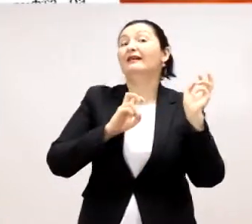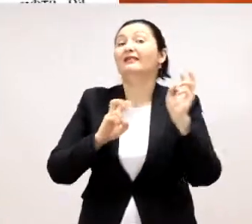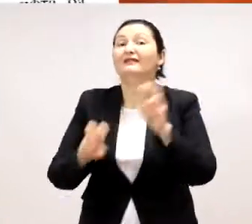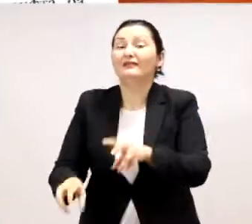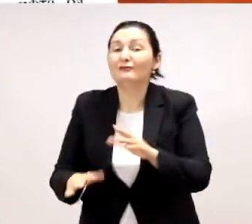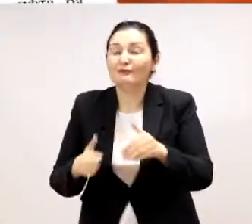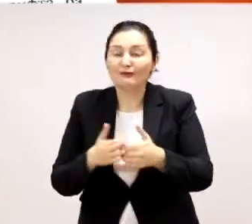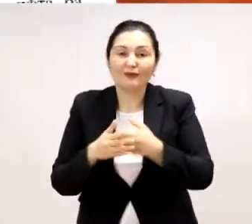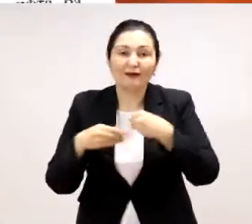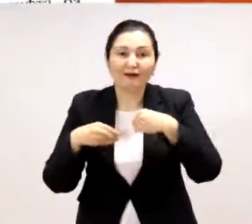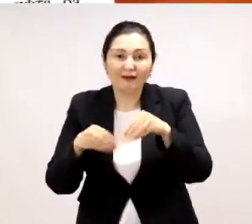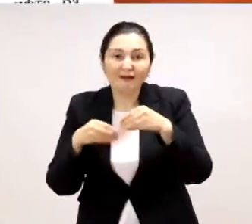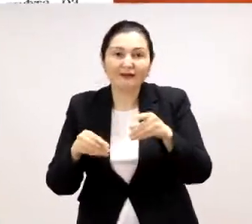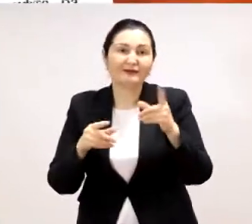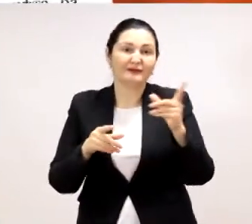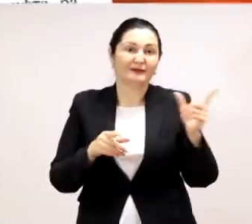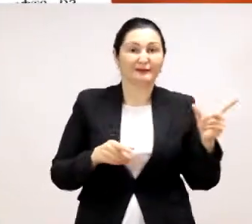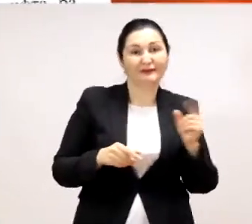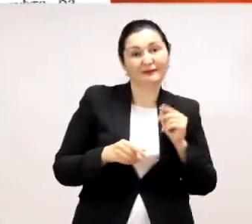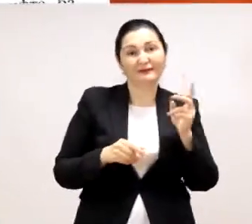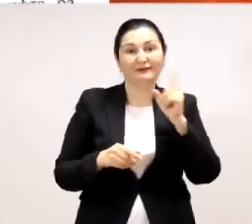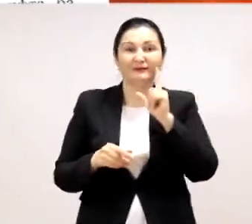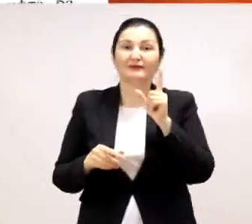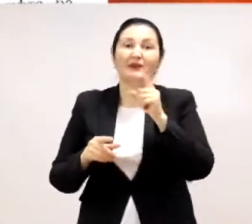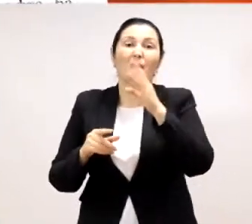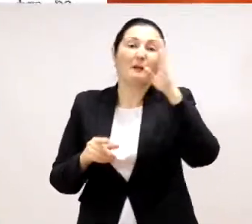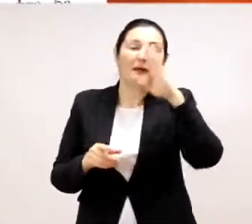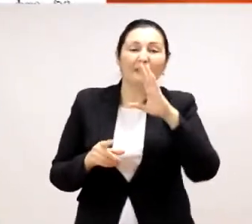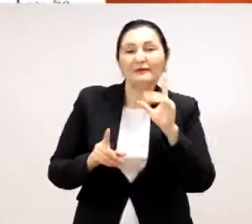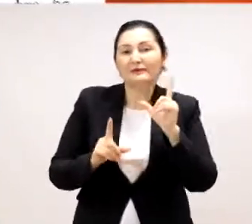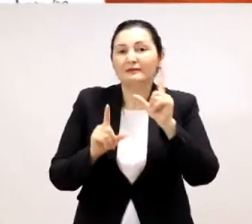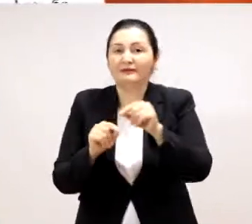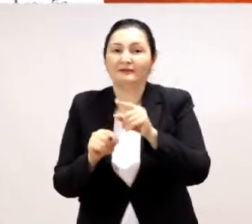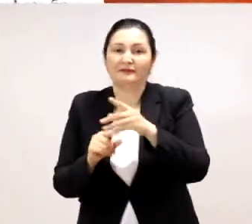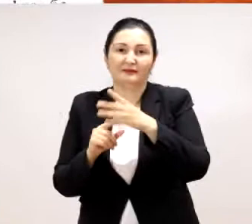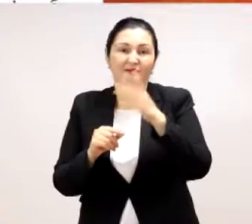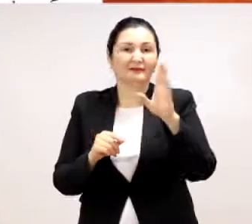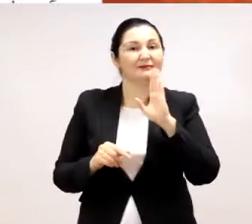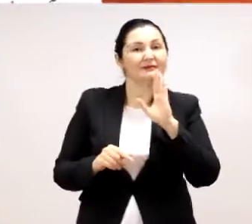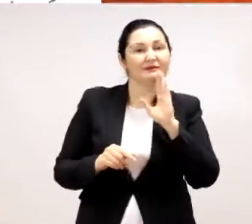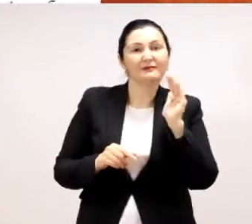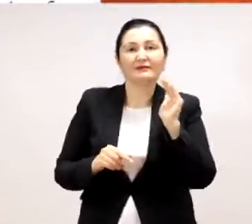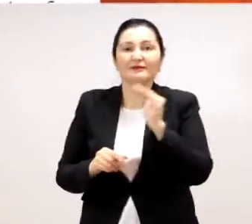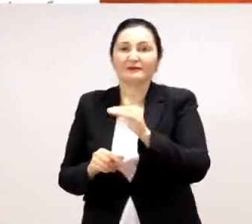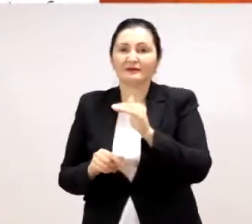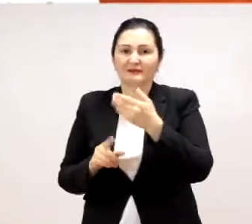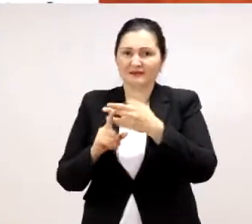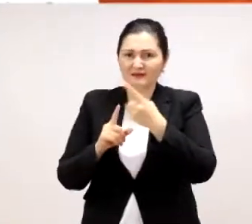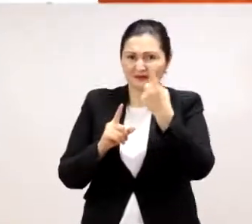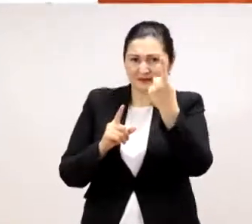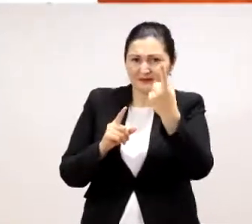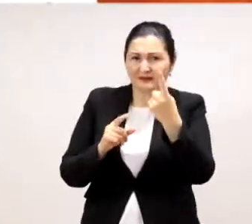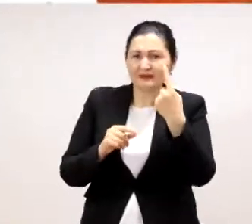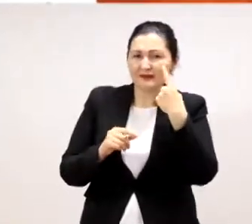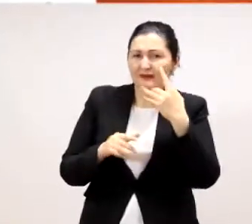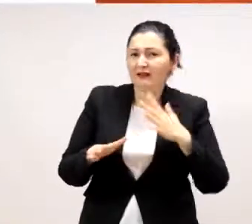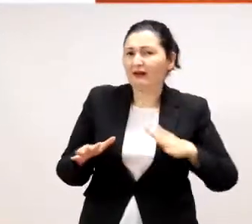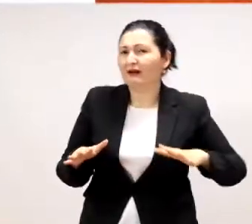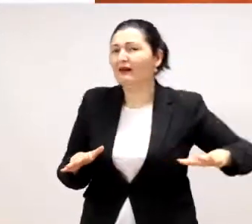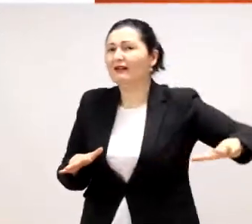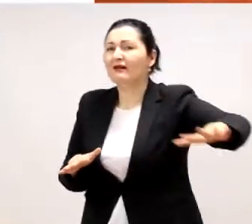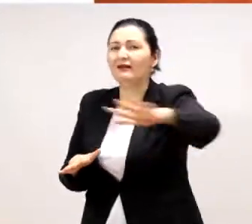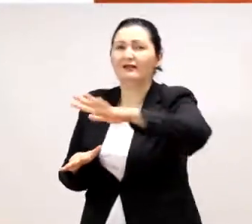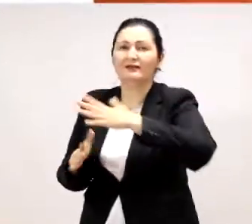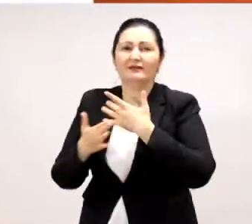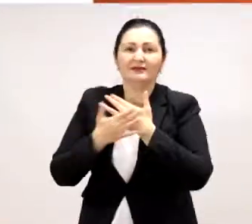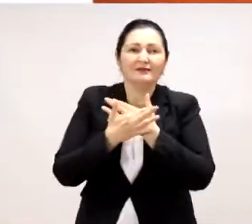بودند، همراه صاحب خانه به پولیز در آمدند. زن به صاحب خانه گفت: برای یک آزمون عکس گل های زیبا را